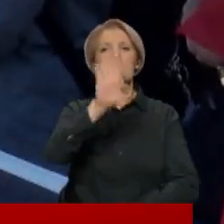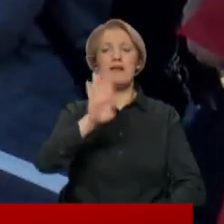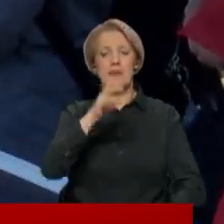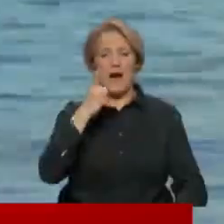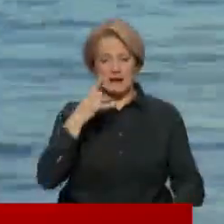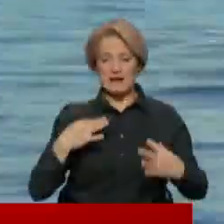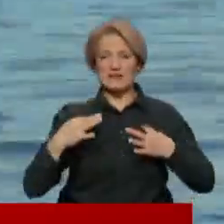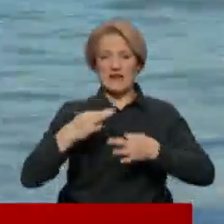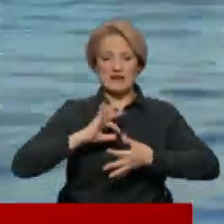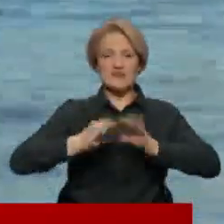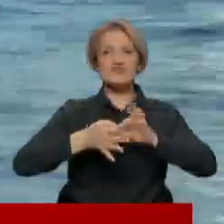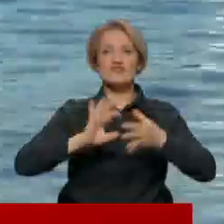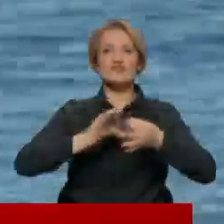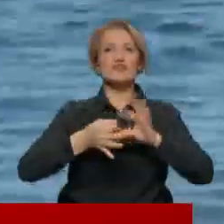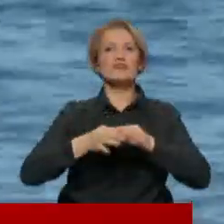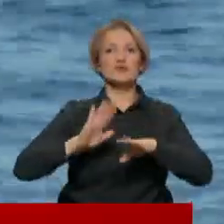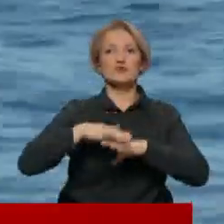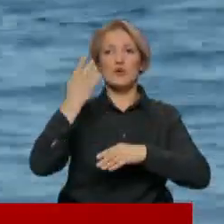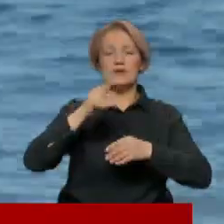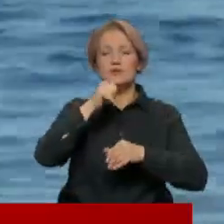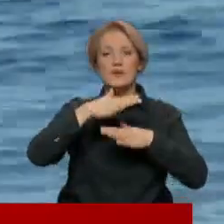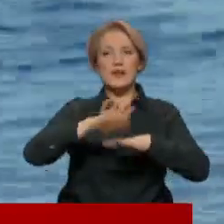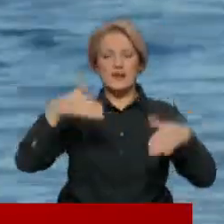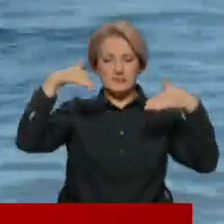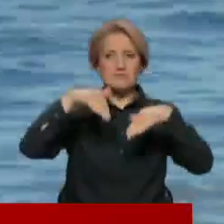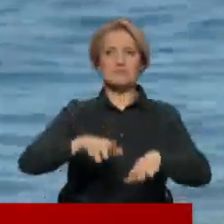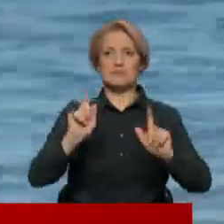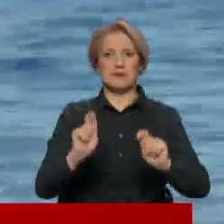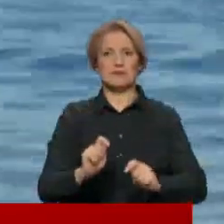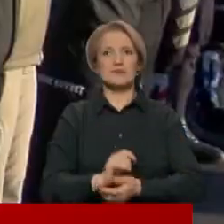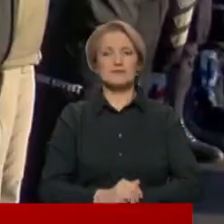Atay'a saygı zinciri sonrası dalış yapıldı.